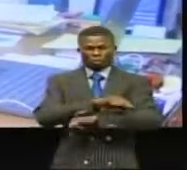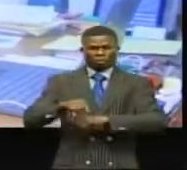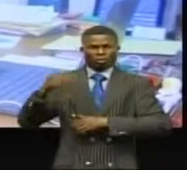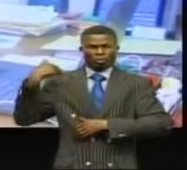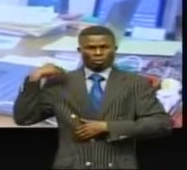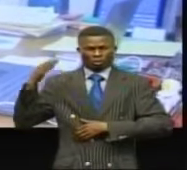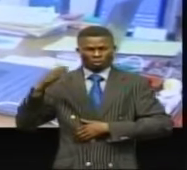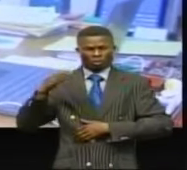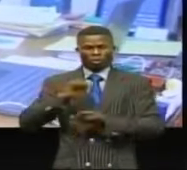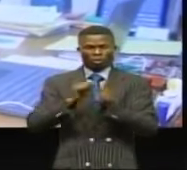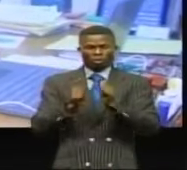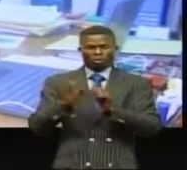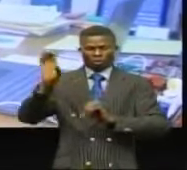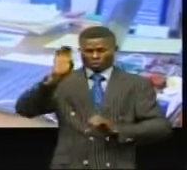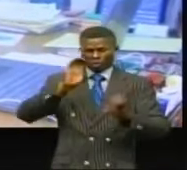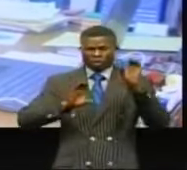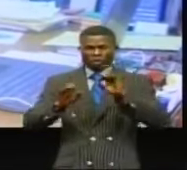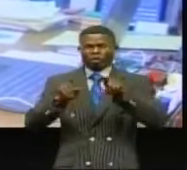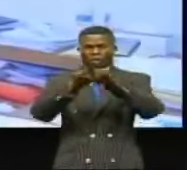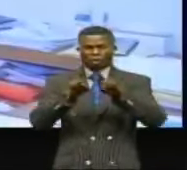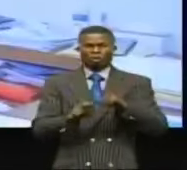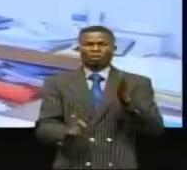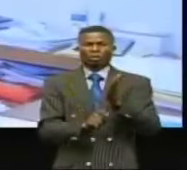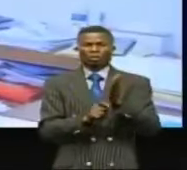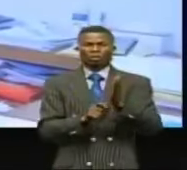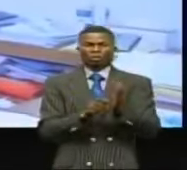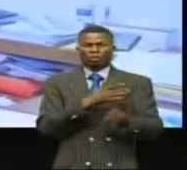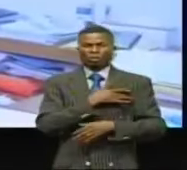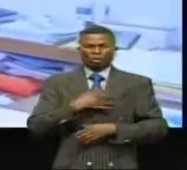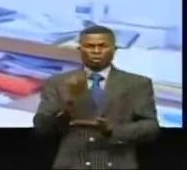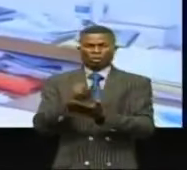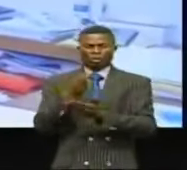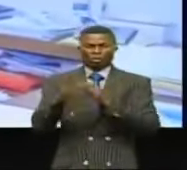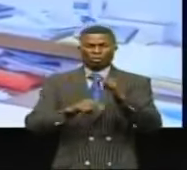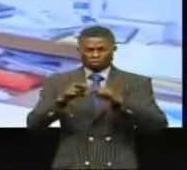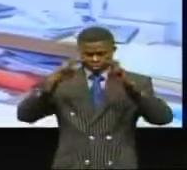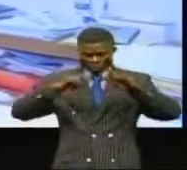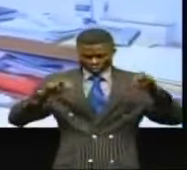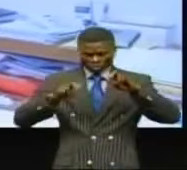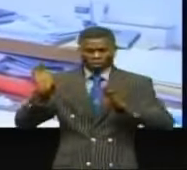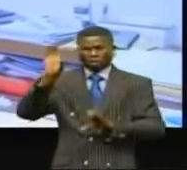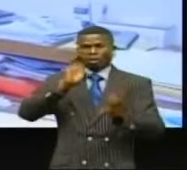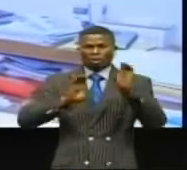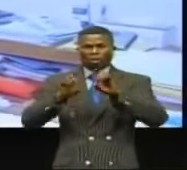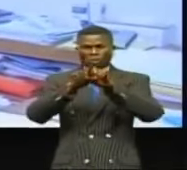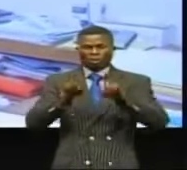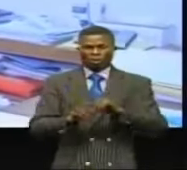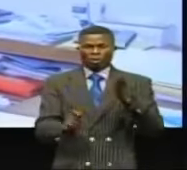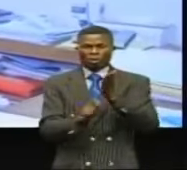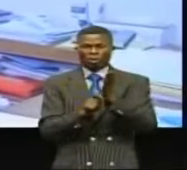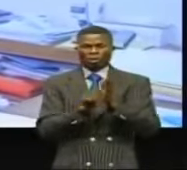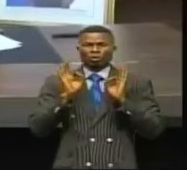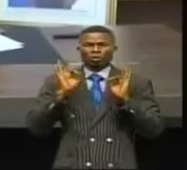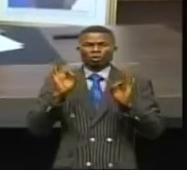à caractère scientifique et technique dénommé Fonds national de la recherche scientifique et de l'innovation